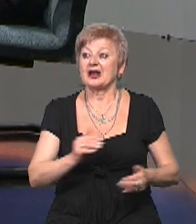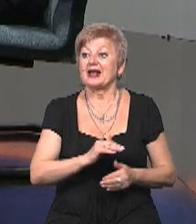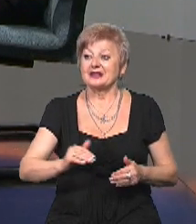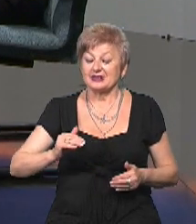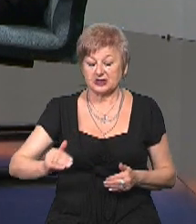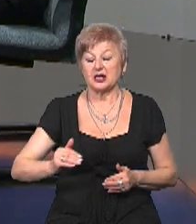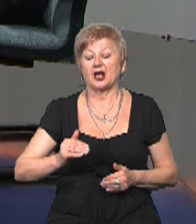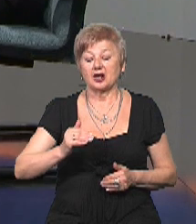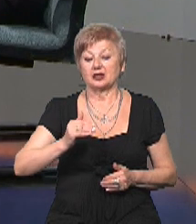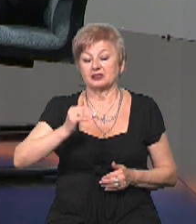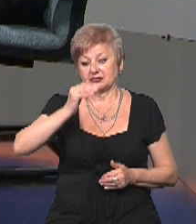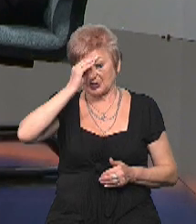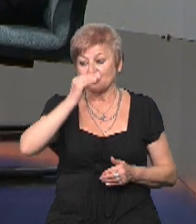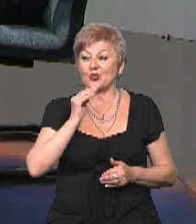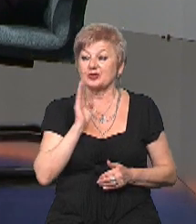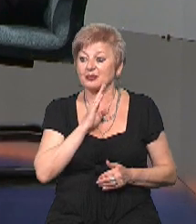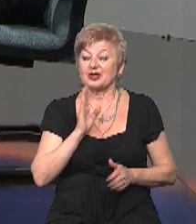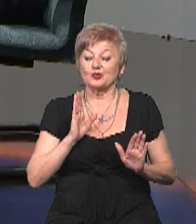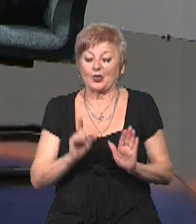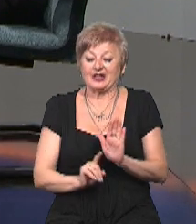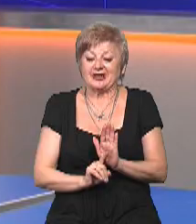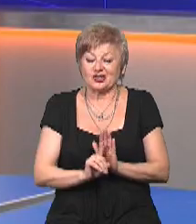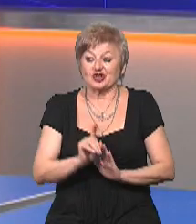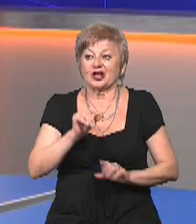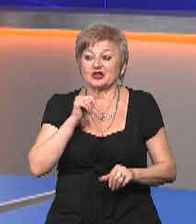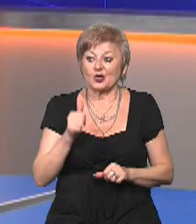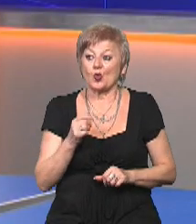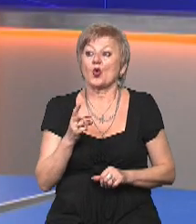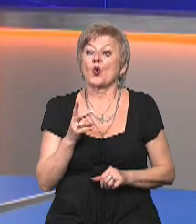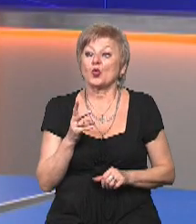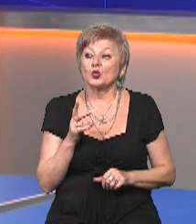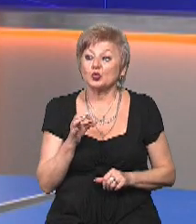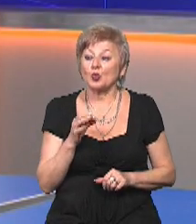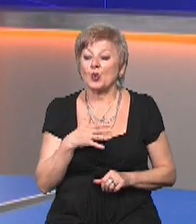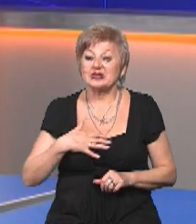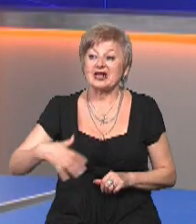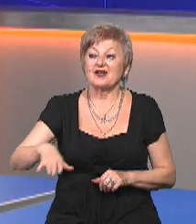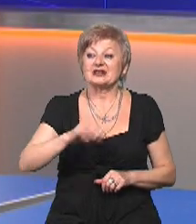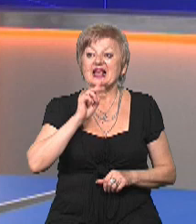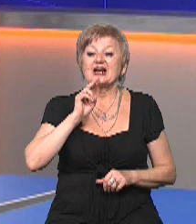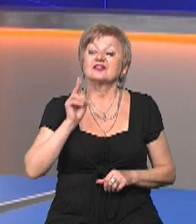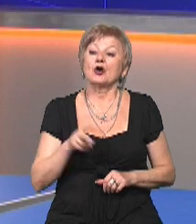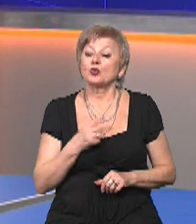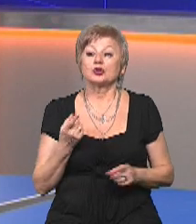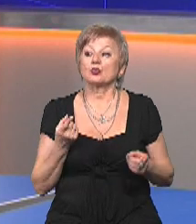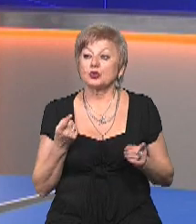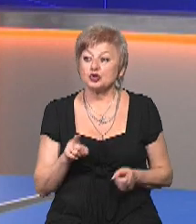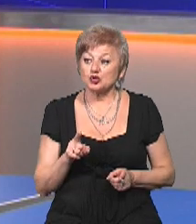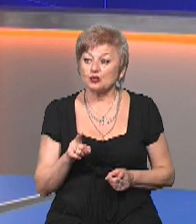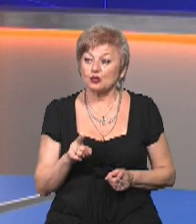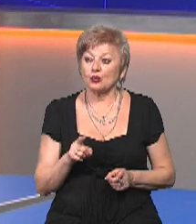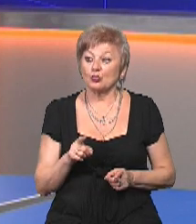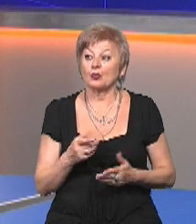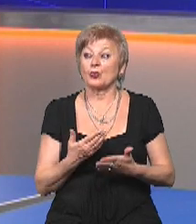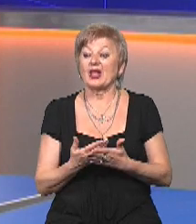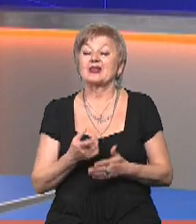от перший рік навчання, другий тільки починається. Але дійсно для нас усіх 2 роки, тому що у нас є